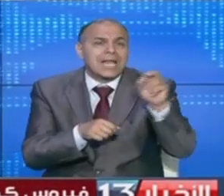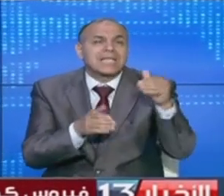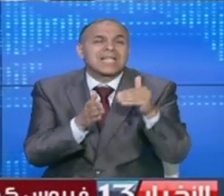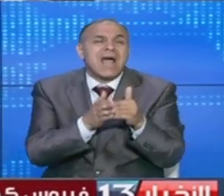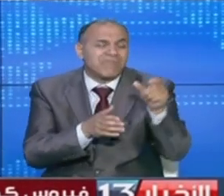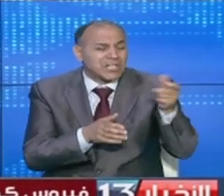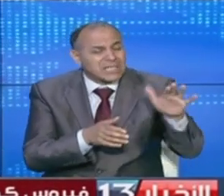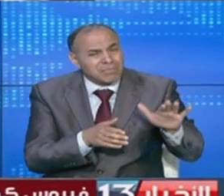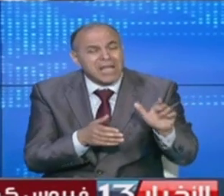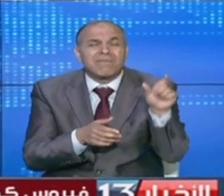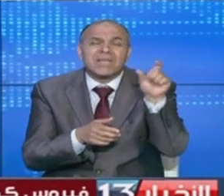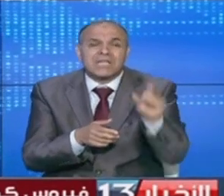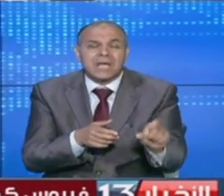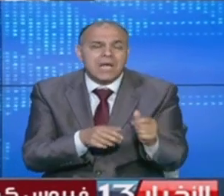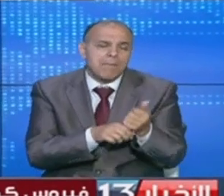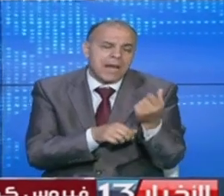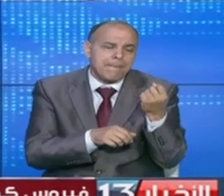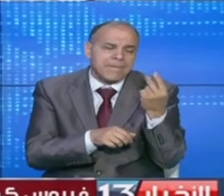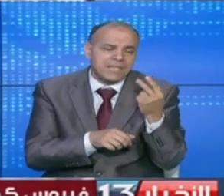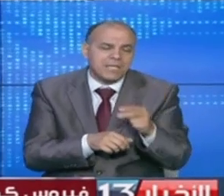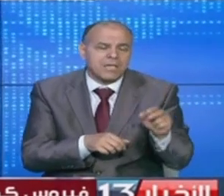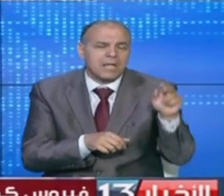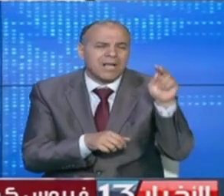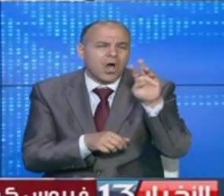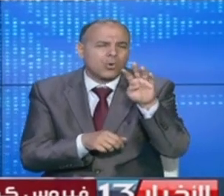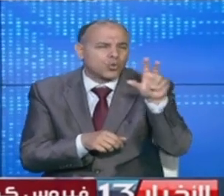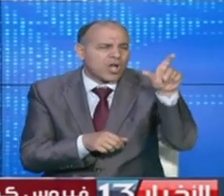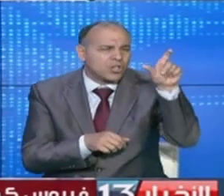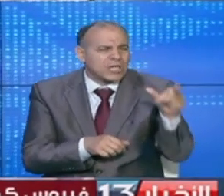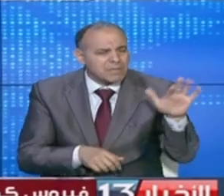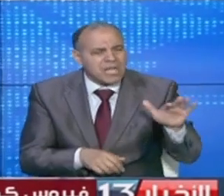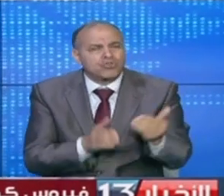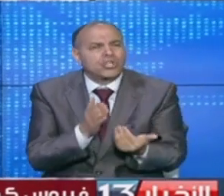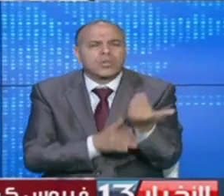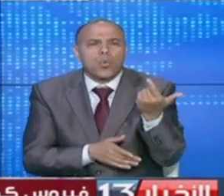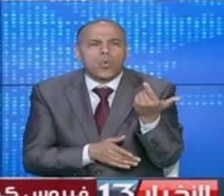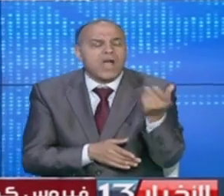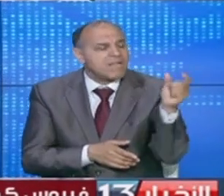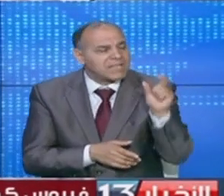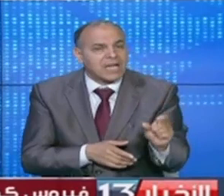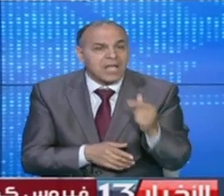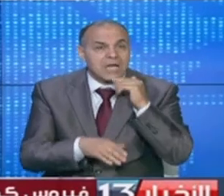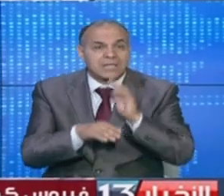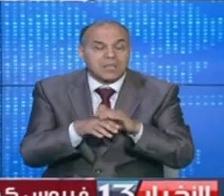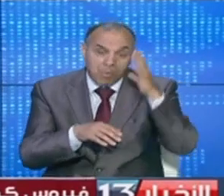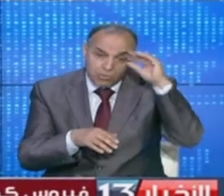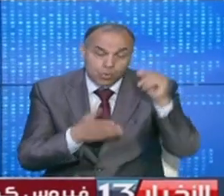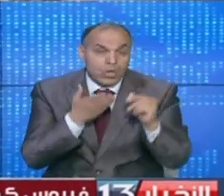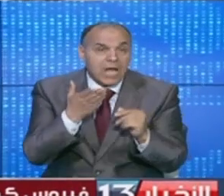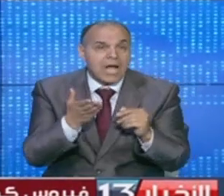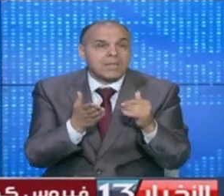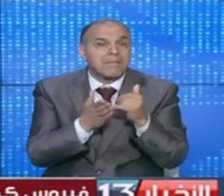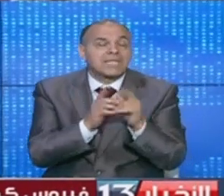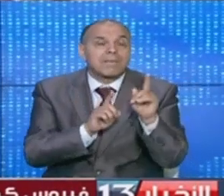بعدما سجلت البلاد امس مائتين وثلاثه واربعين حاله وفاه جديده ورغم تحذير المختصين من ان مدينه